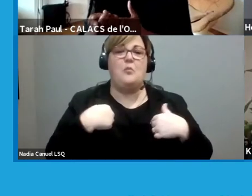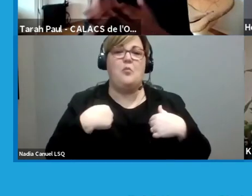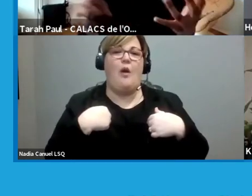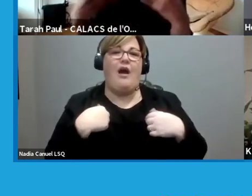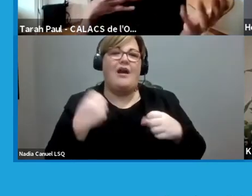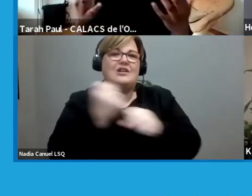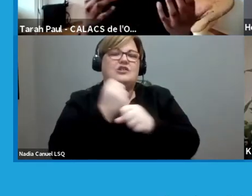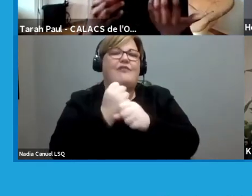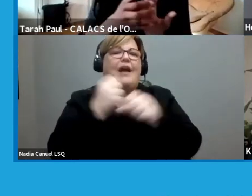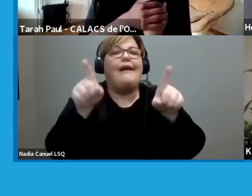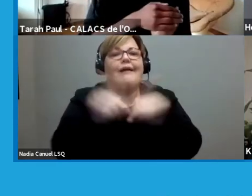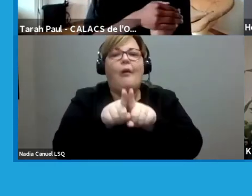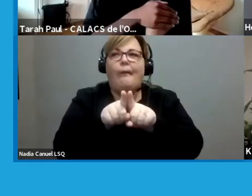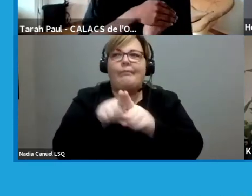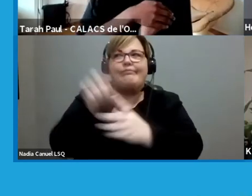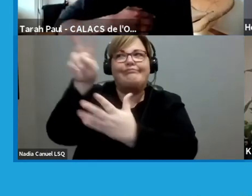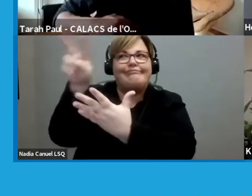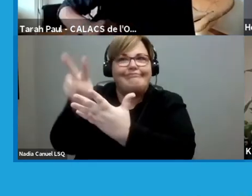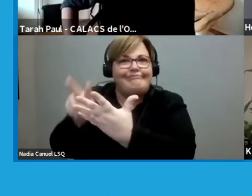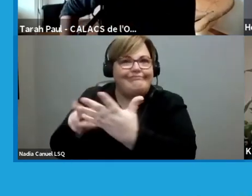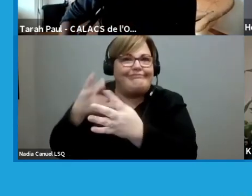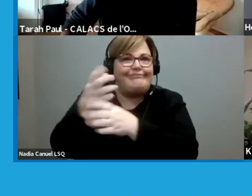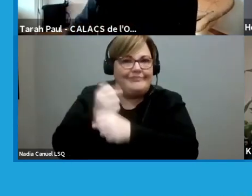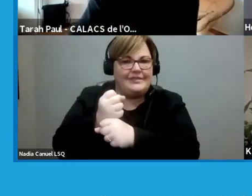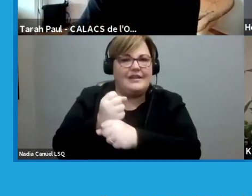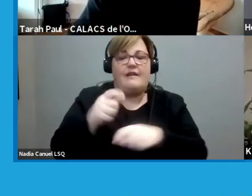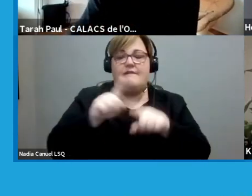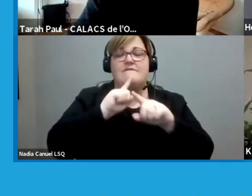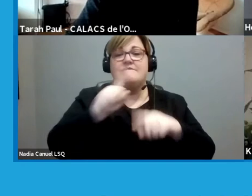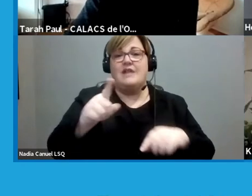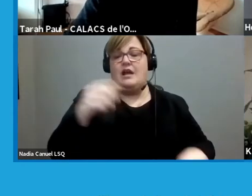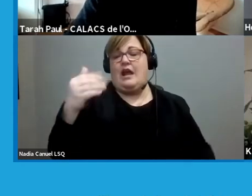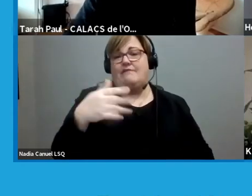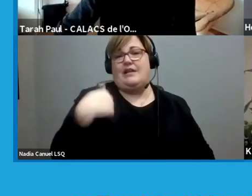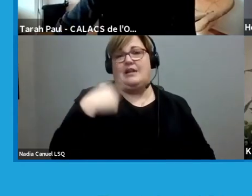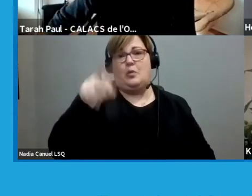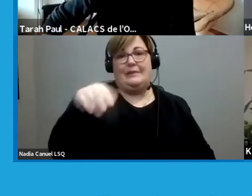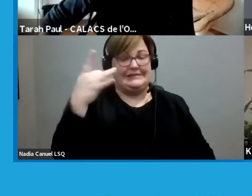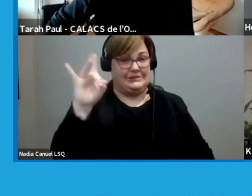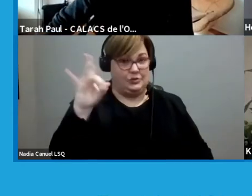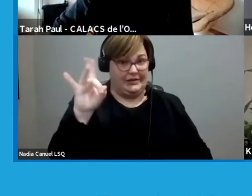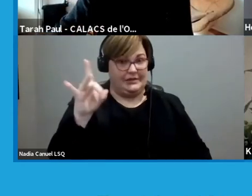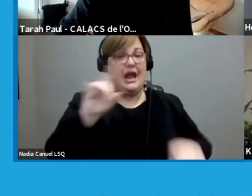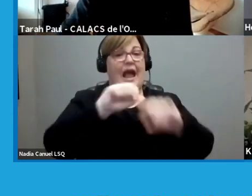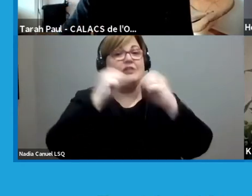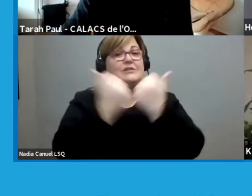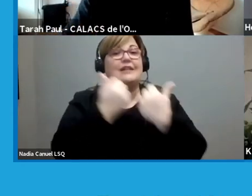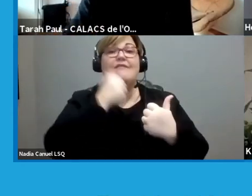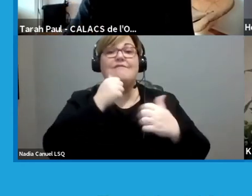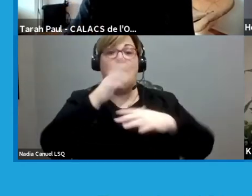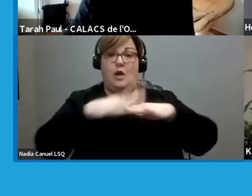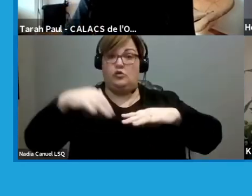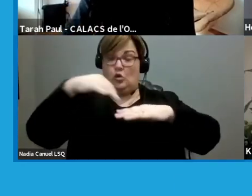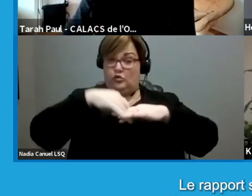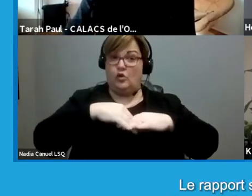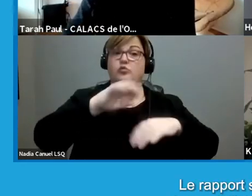d'un rapport dans le cadre de ce projet-là. Il y a un rapport qui a été publié en avril 2018 par l'Association des femmes autochtones du